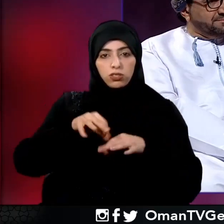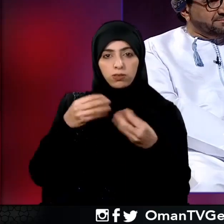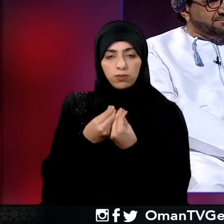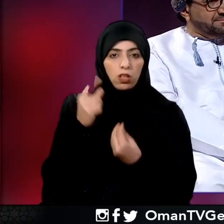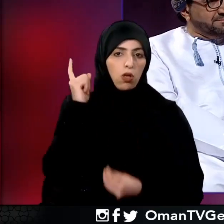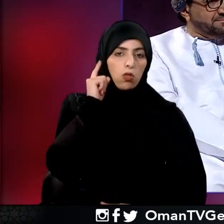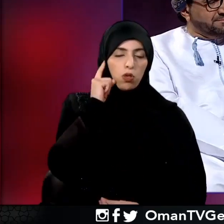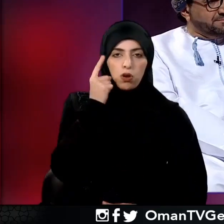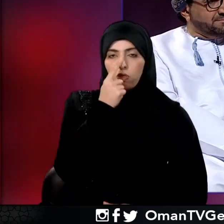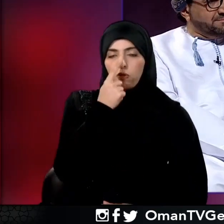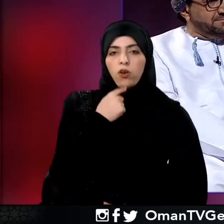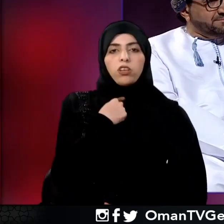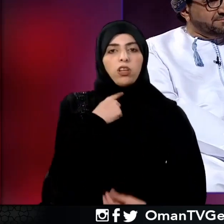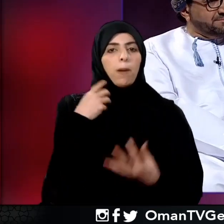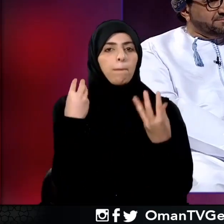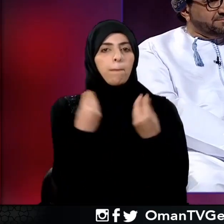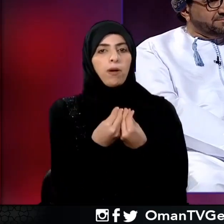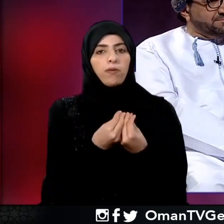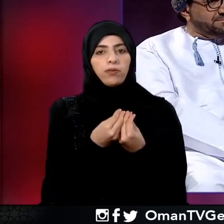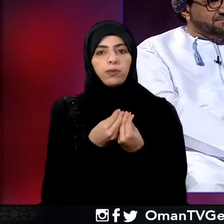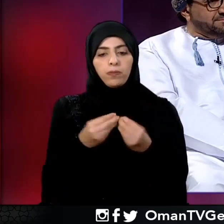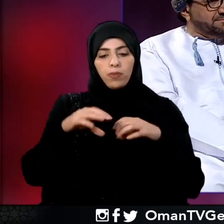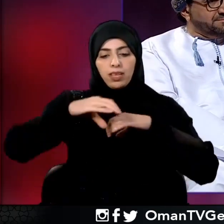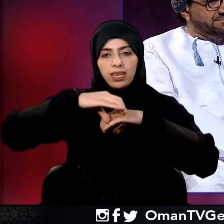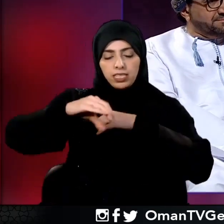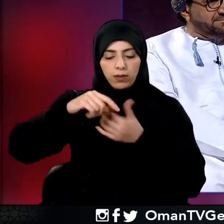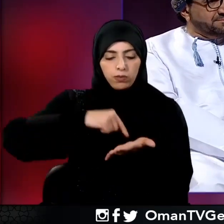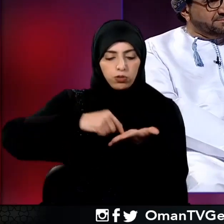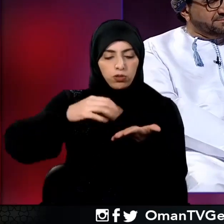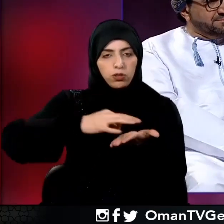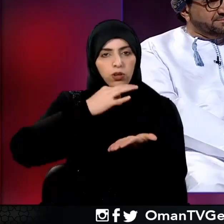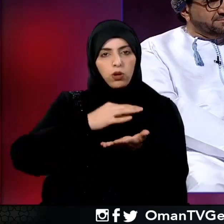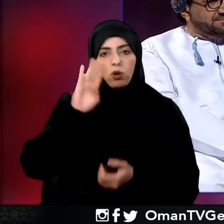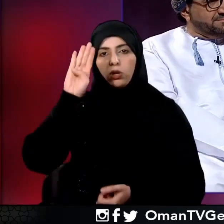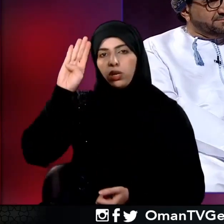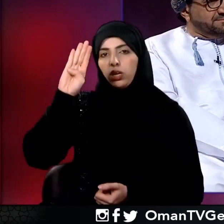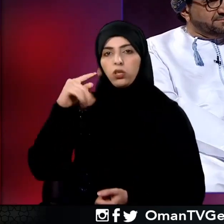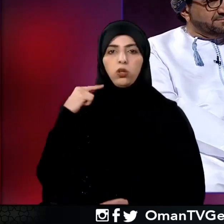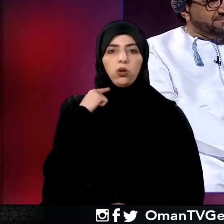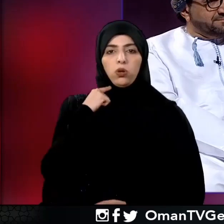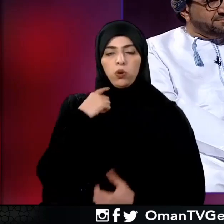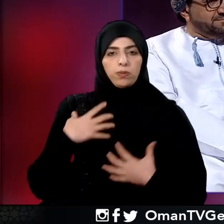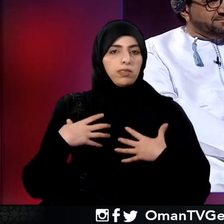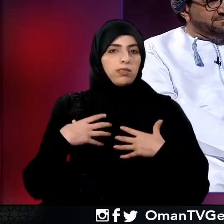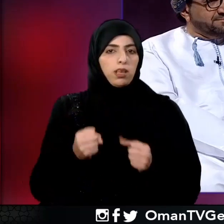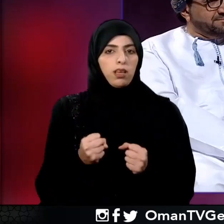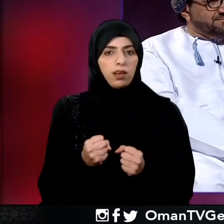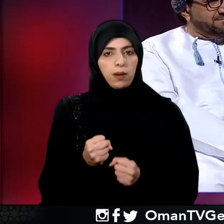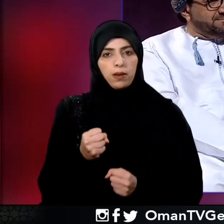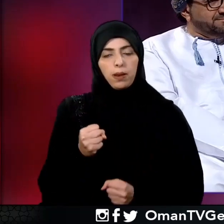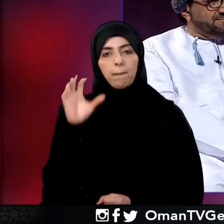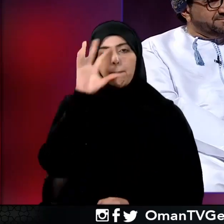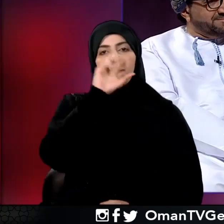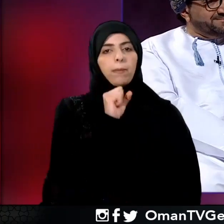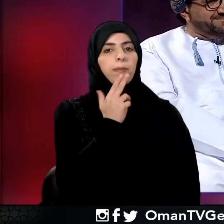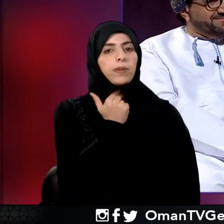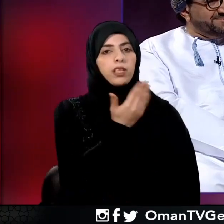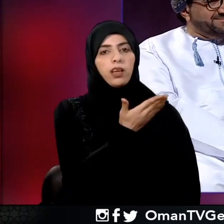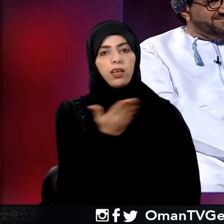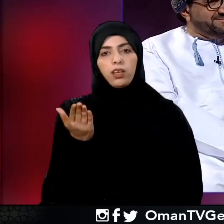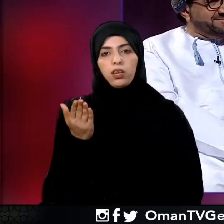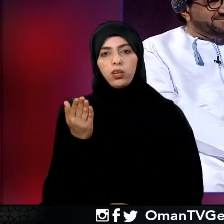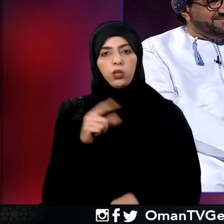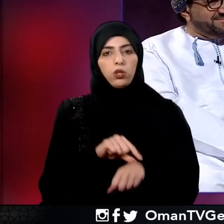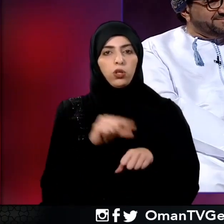أذن أنف وحنجرة من قسم الجراحة بكلية الطب والعلوم الصحية. دكتور راشد، نمسي عليك